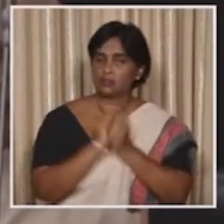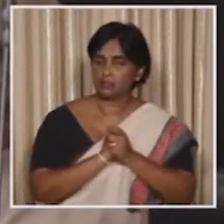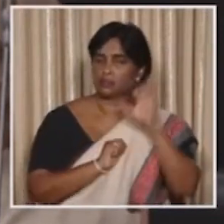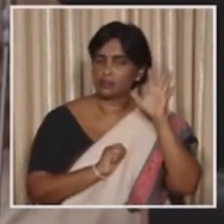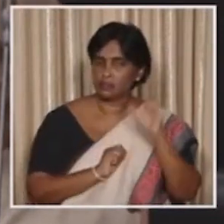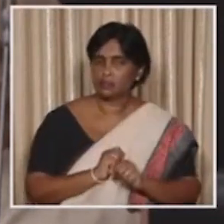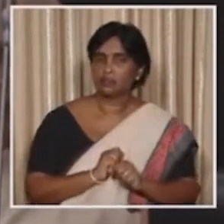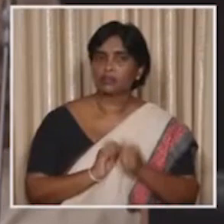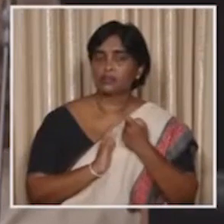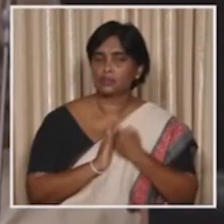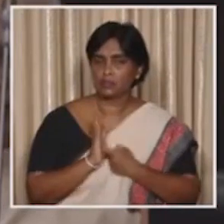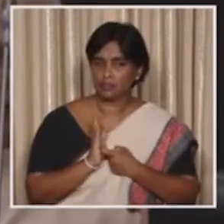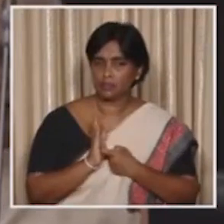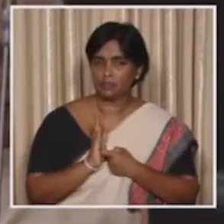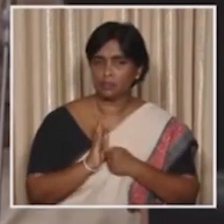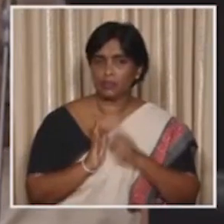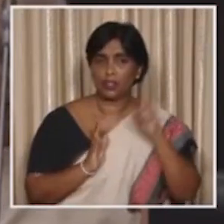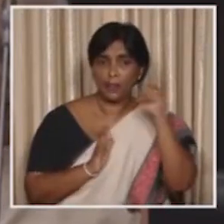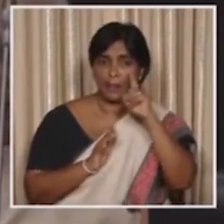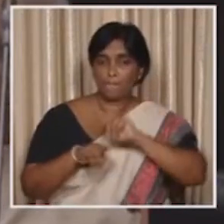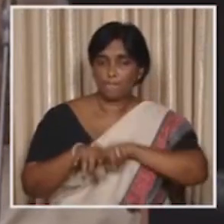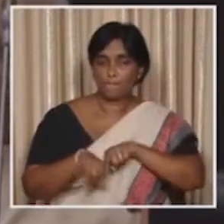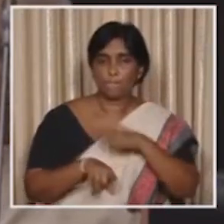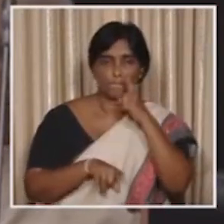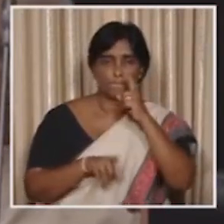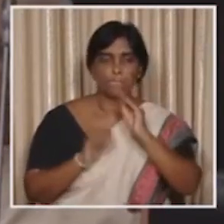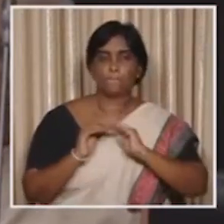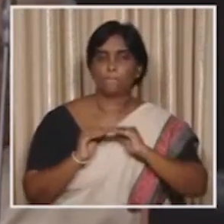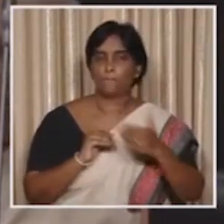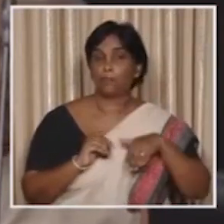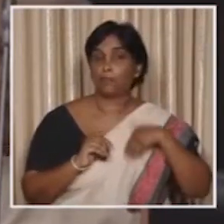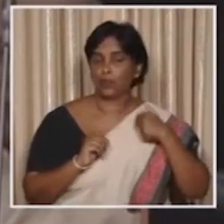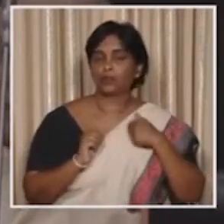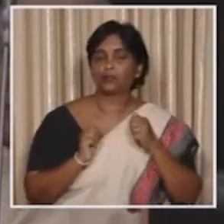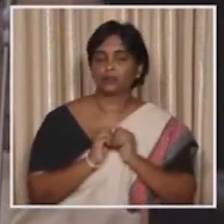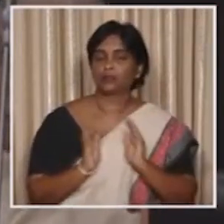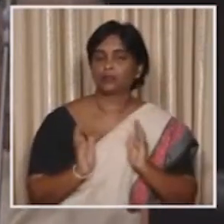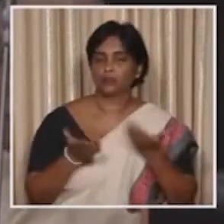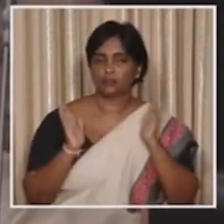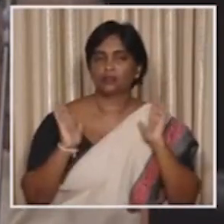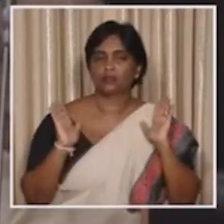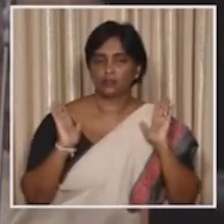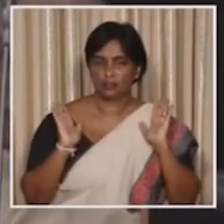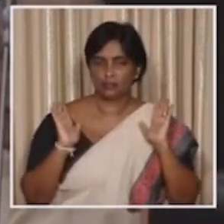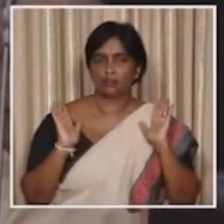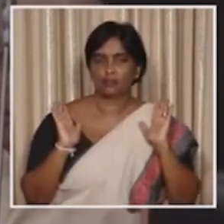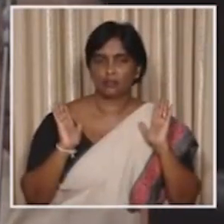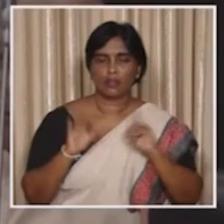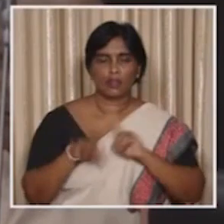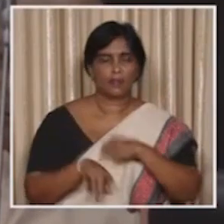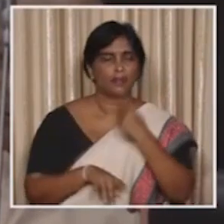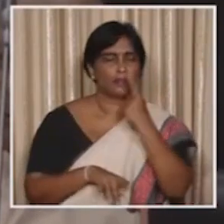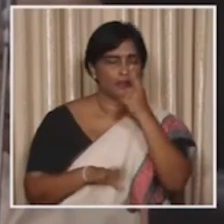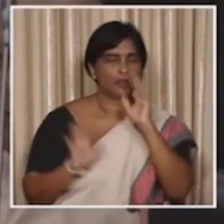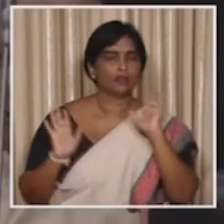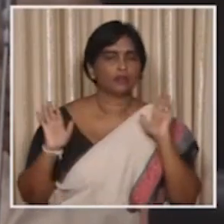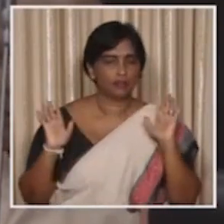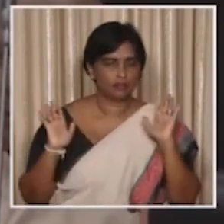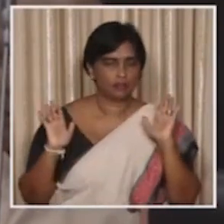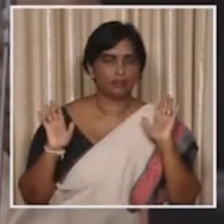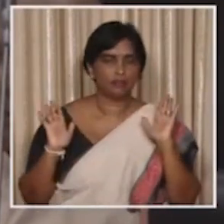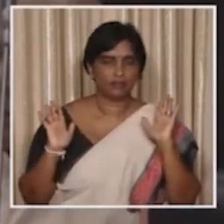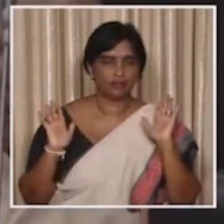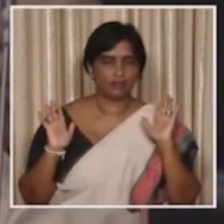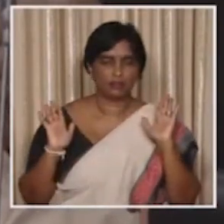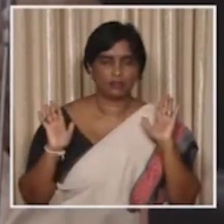ගේන්න කියලා ඩීටි වලට පළවෙනි පෑයෙන් පස්සේ ප්‍රධාන වැඩ කටයුතුට යන්න ඕනේ. Only 1 hour after that we get to the main business.